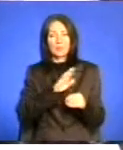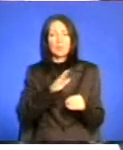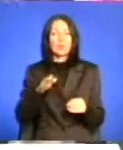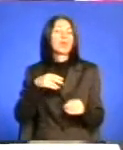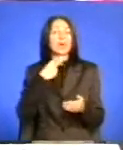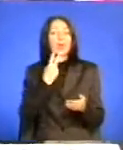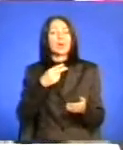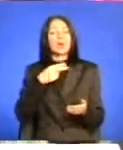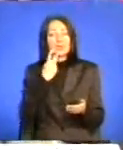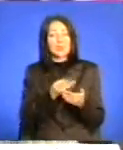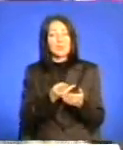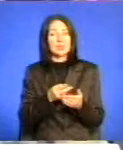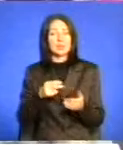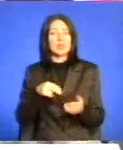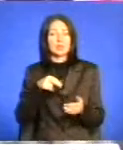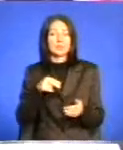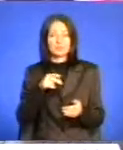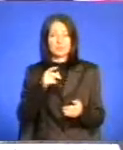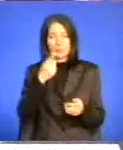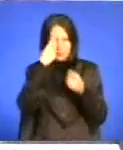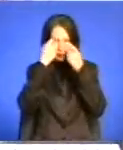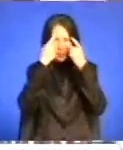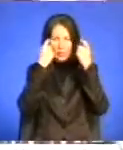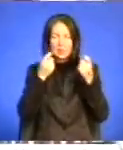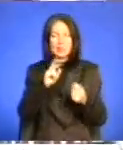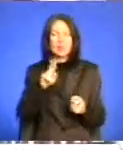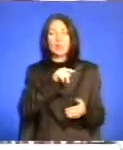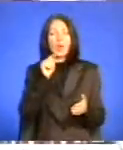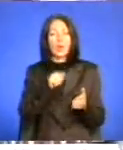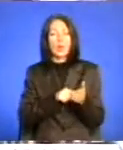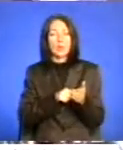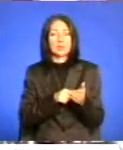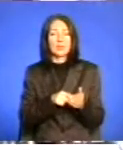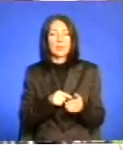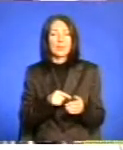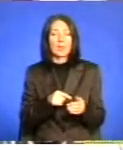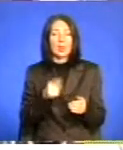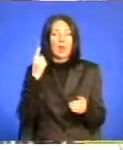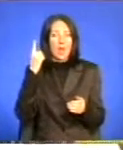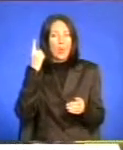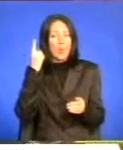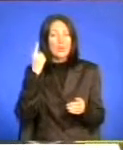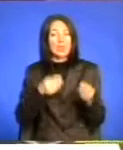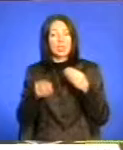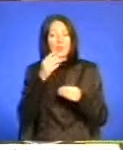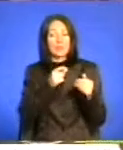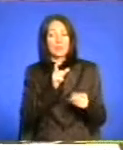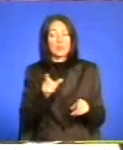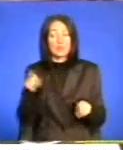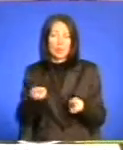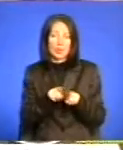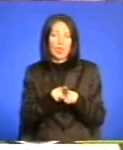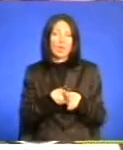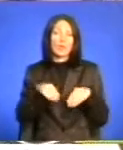застереження, як не потрапити у пастку мобільних шахраїв, жителі краю продовжують віддавати чималі кошти аферистам. Схеми і сценарії можуть